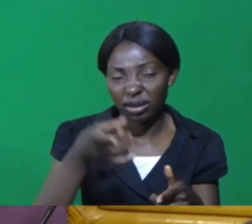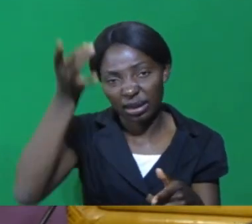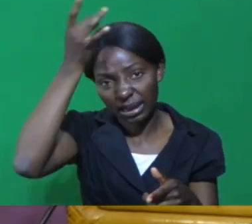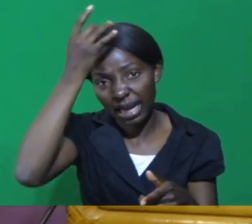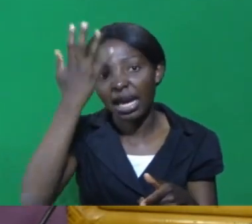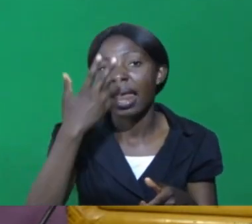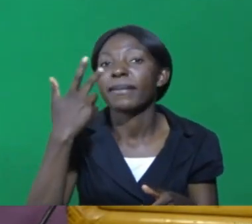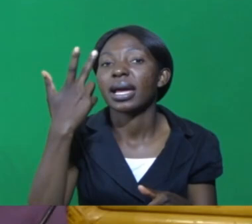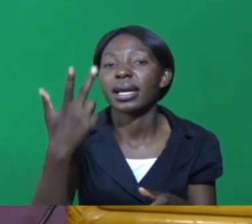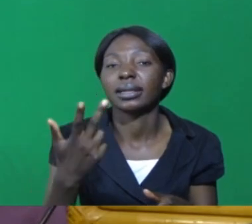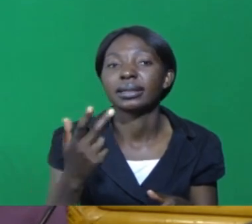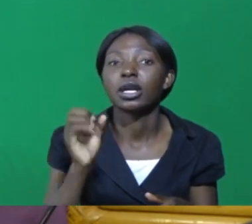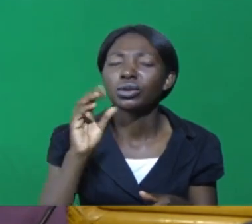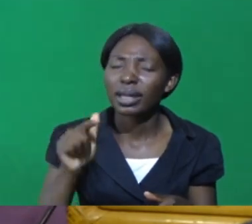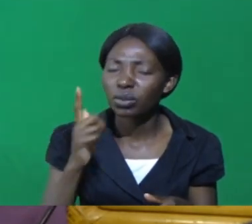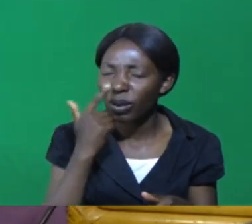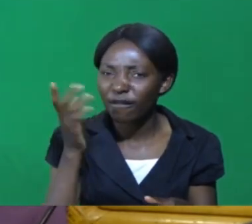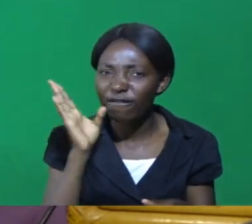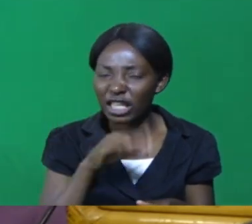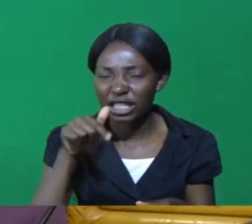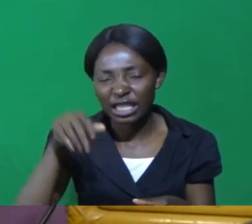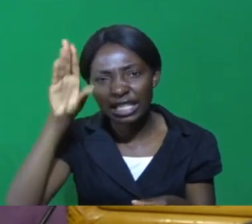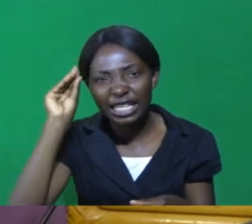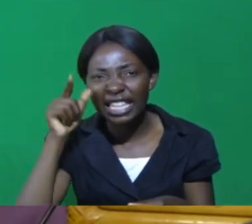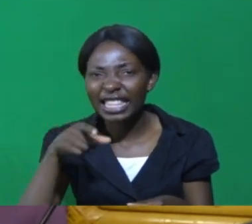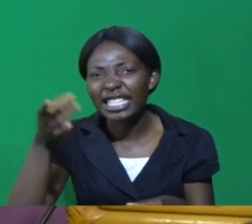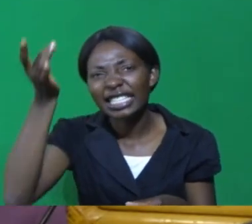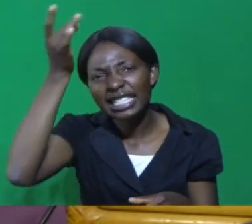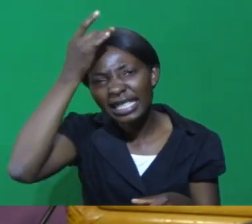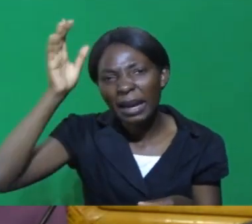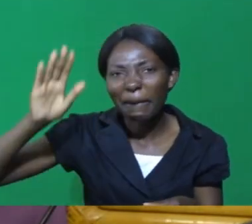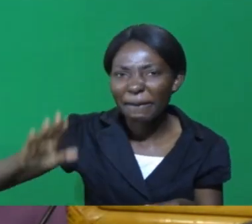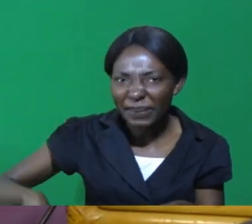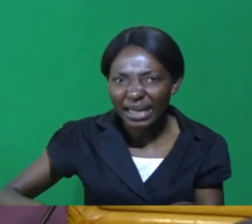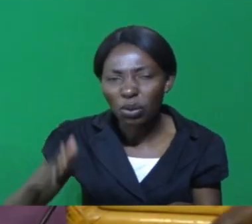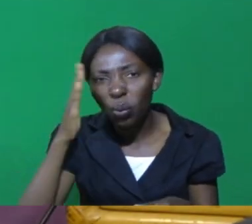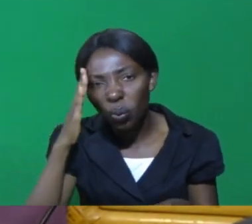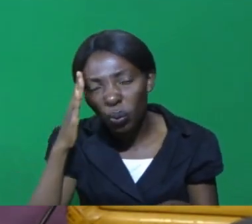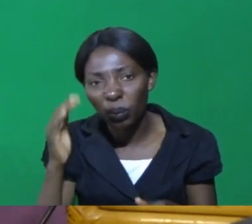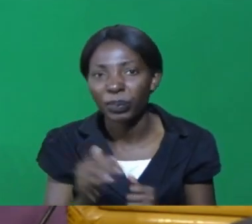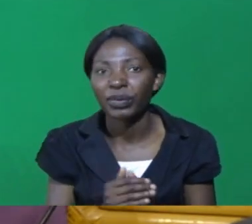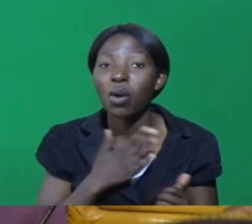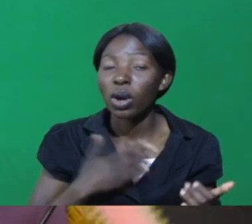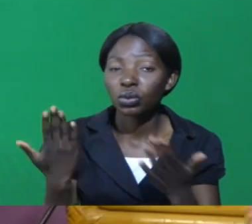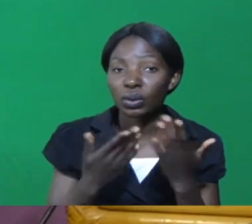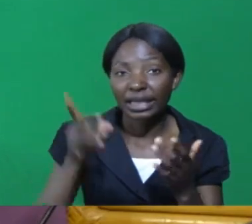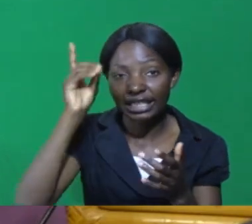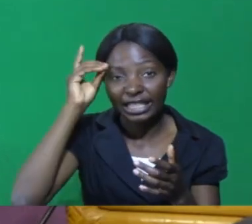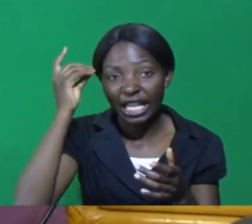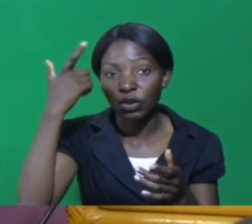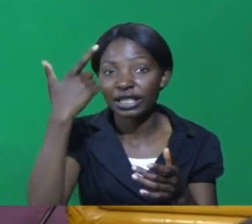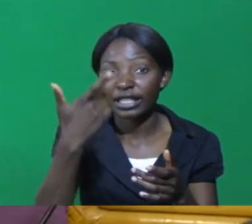muende maakuziva kuti mambo akaprofitwa naDhaniel uyu anomhura Mwari ndiani. Verengai Daniel 7